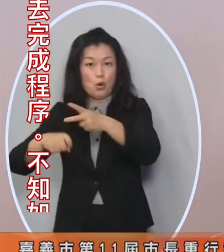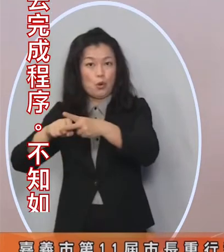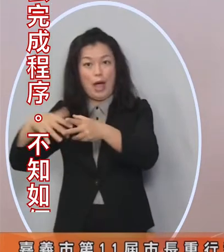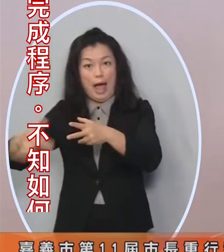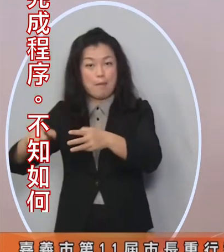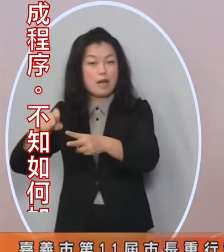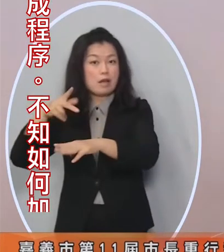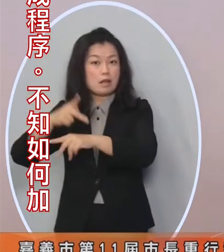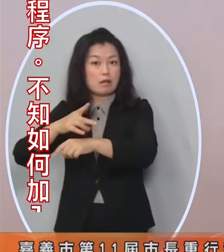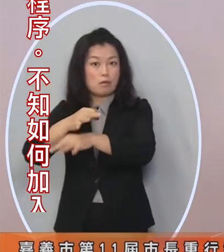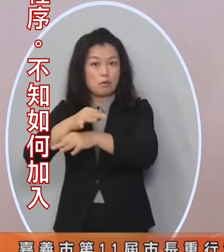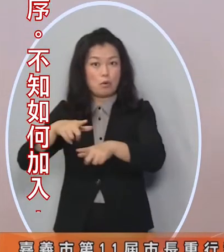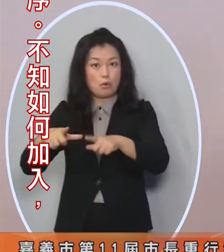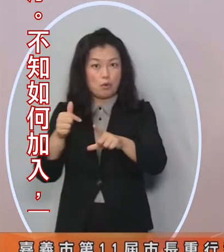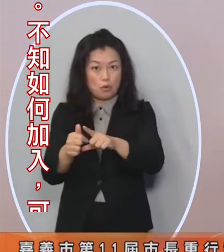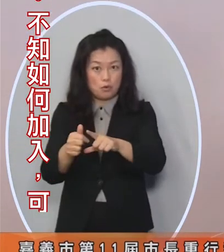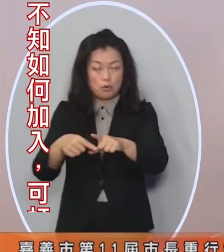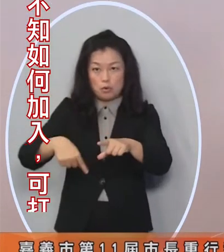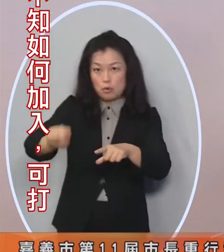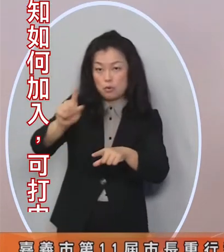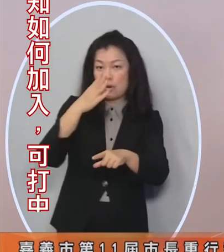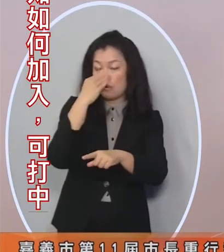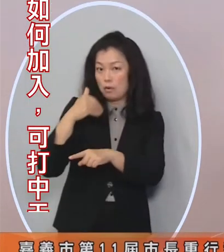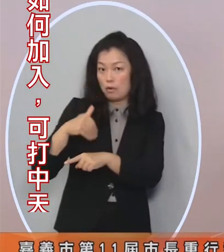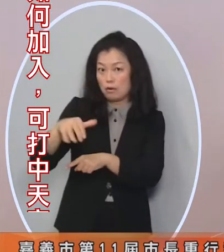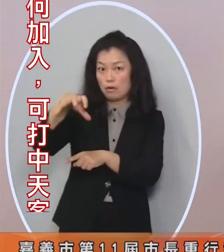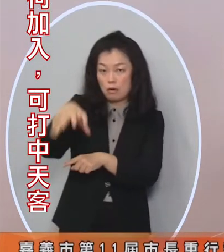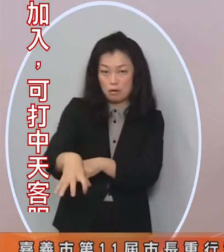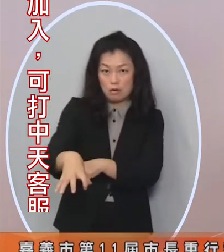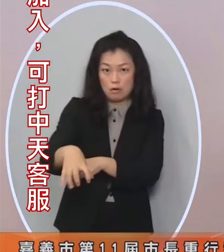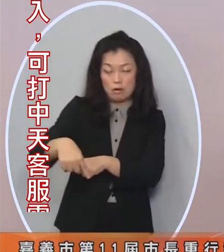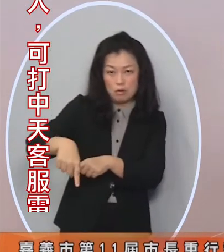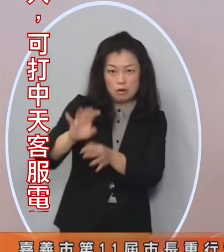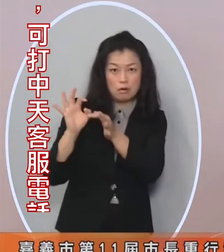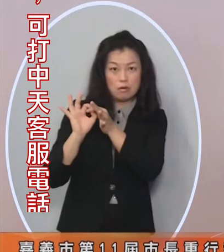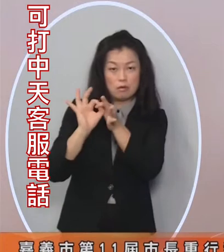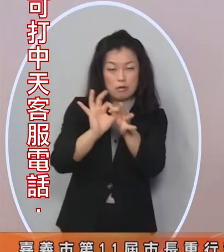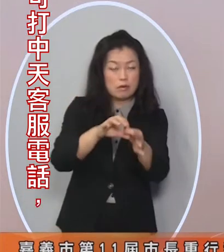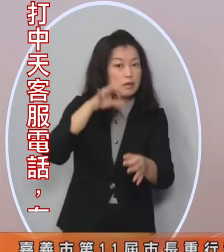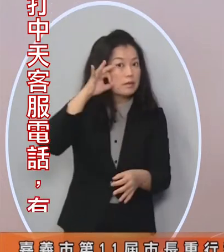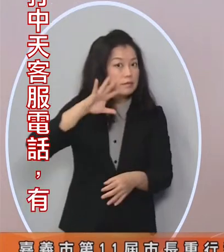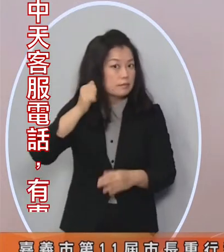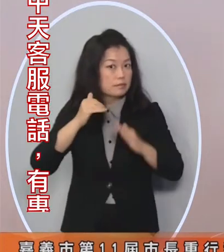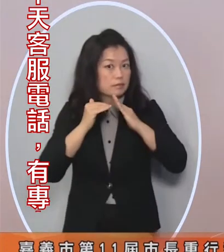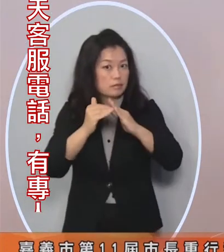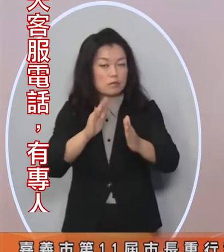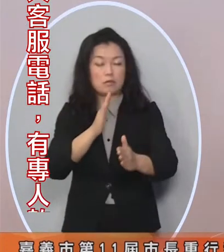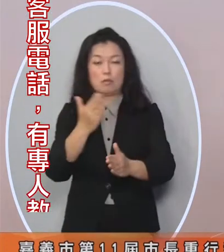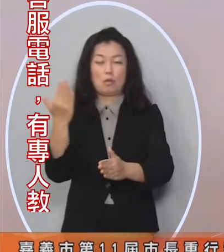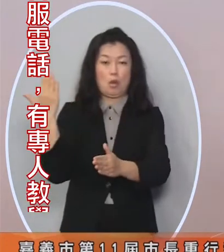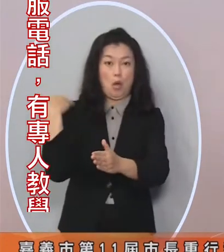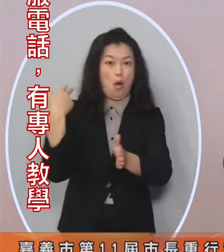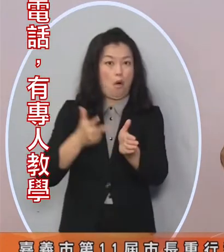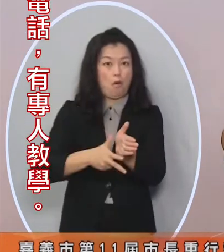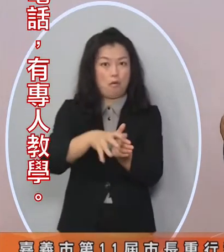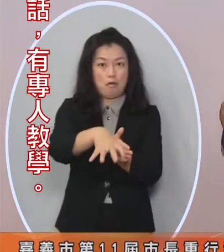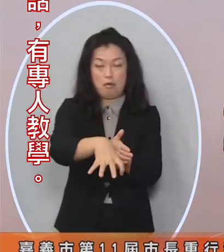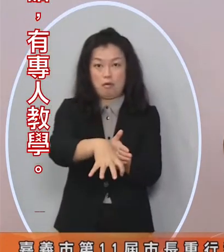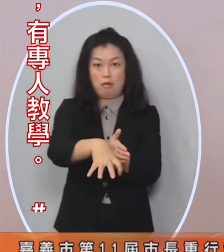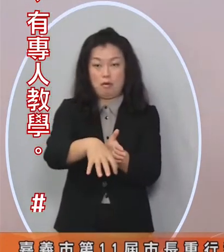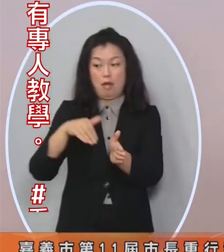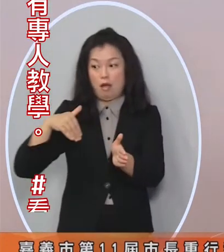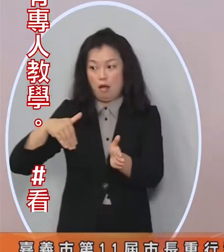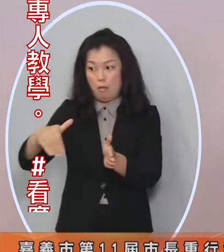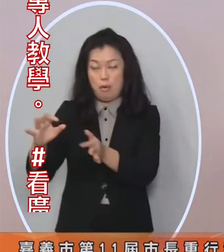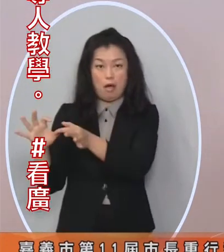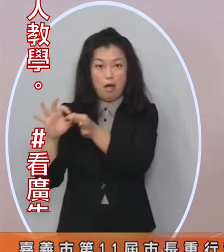区，然后到高铁站，然后沿着高铁站进入到嘉义市的候车站。这个沿着高铁站进入到嘉义